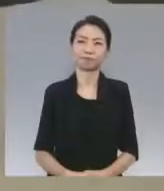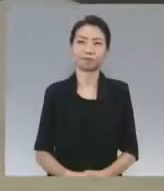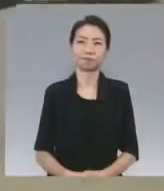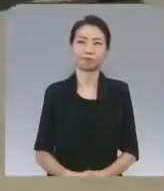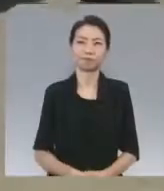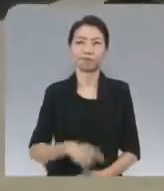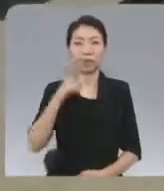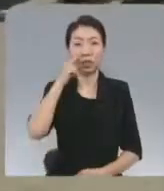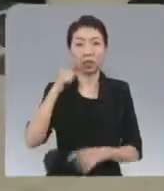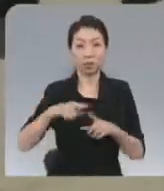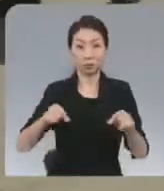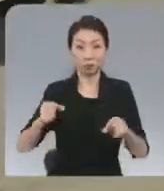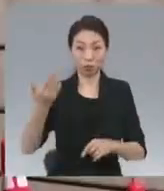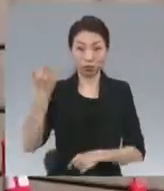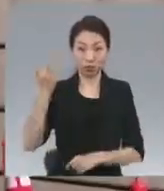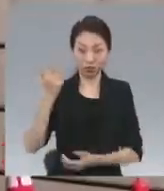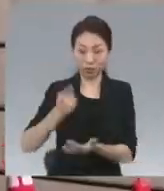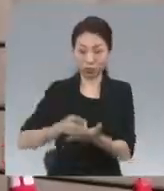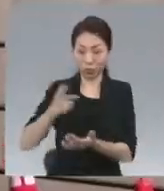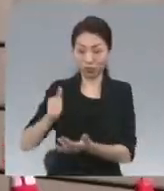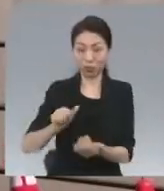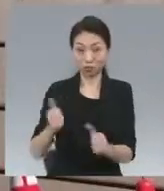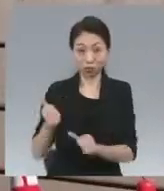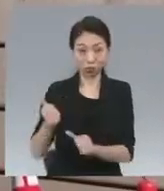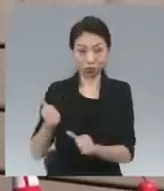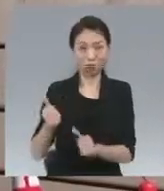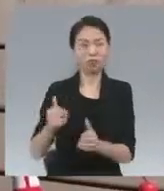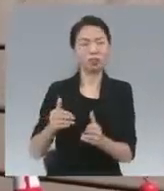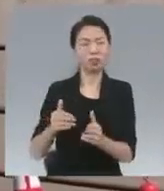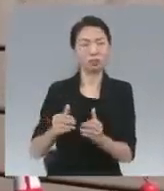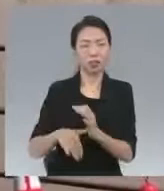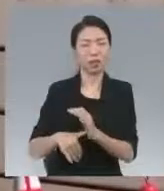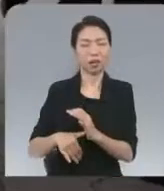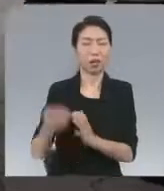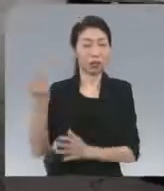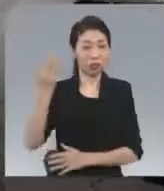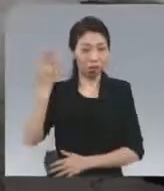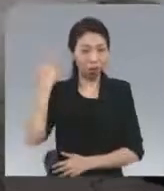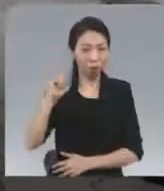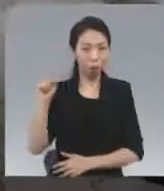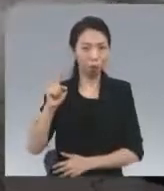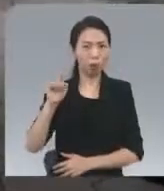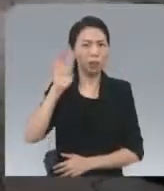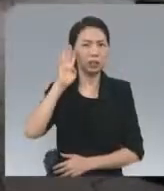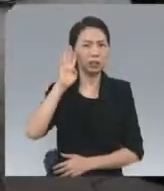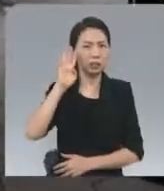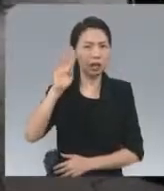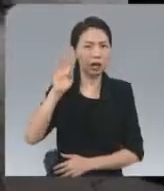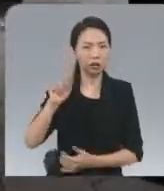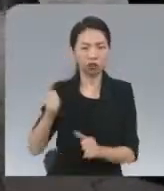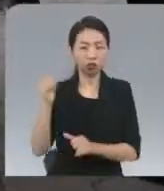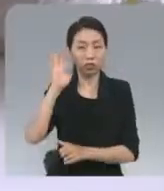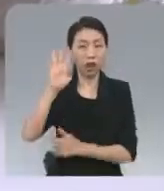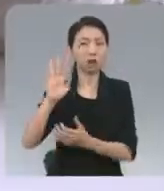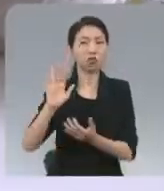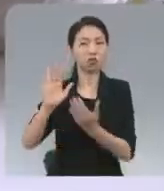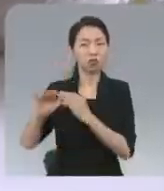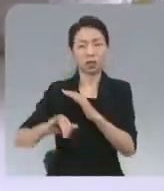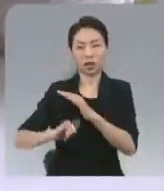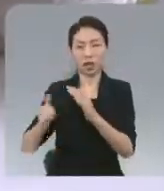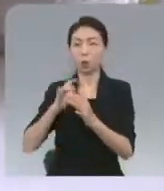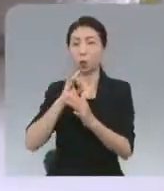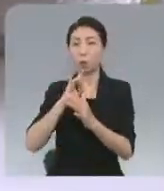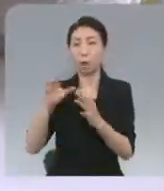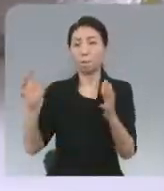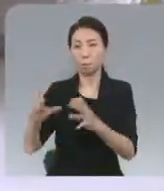au japon les funérailles de shinzo abe ont remis aujourd'hui on présent seulement de sa famille et de ses proches et dans à peu près ya mois